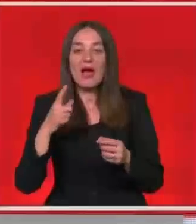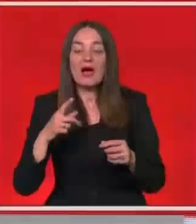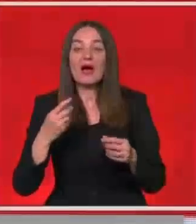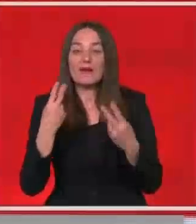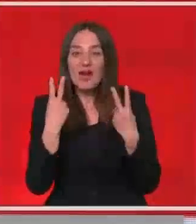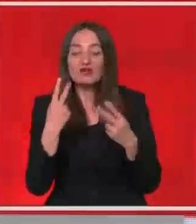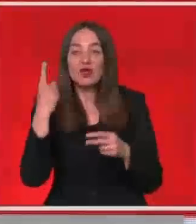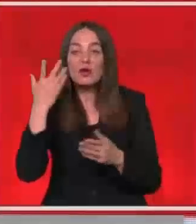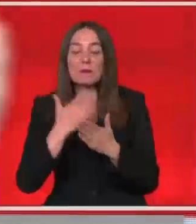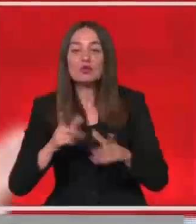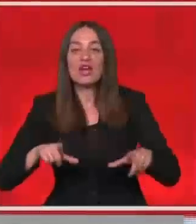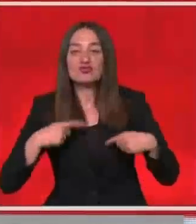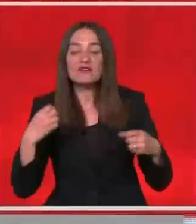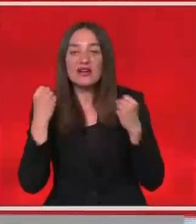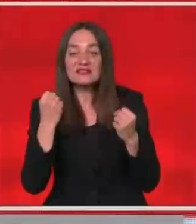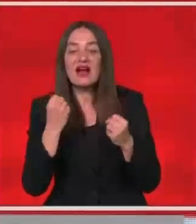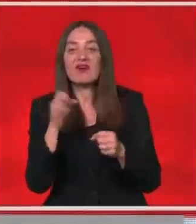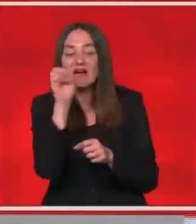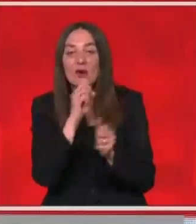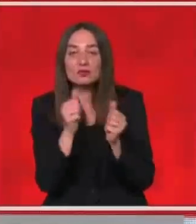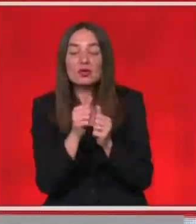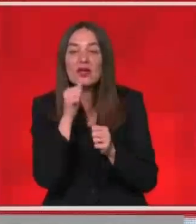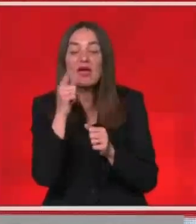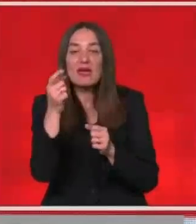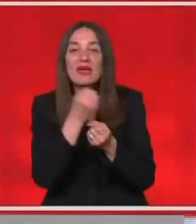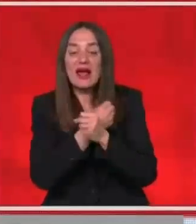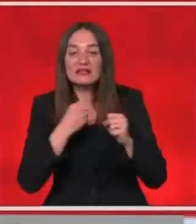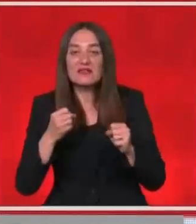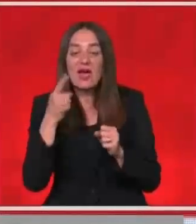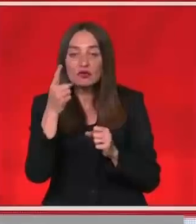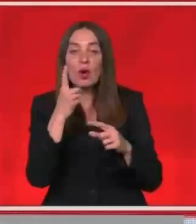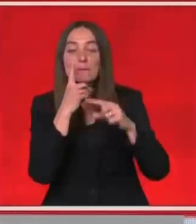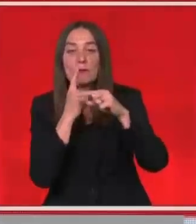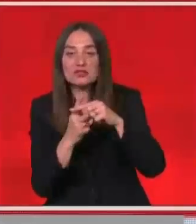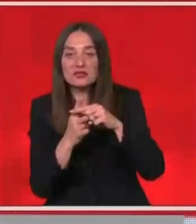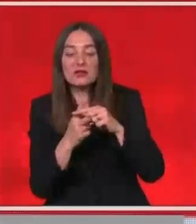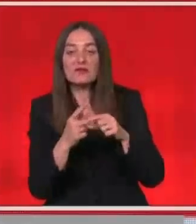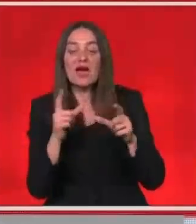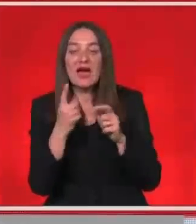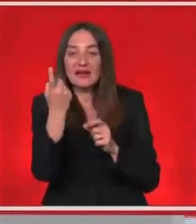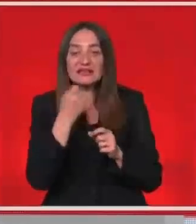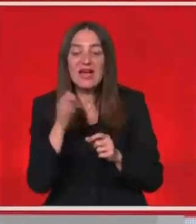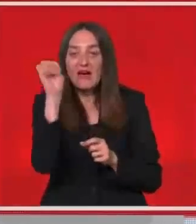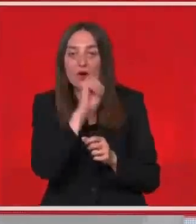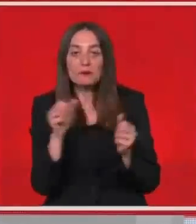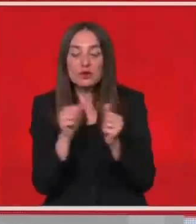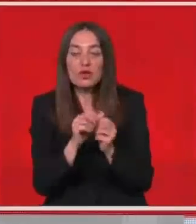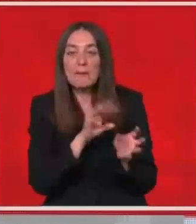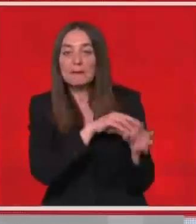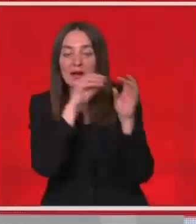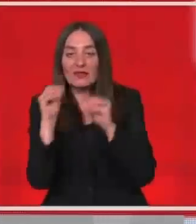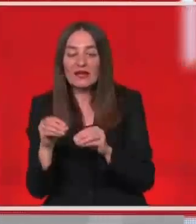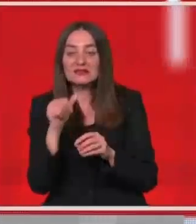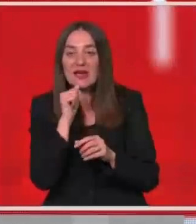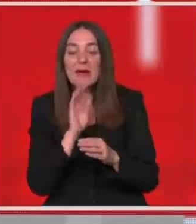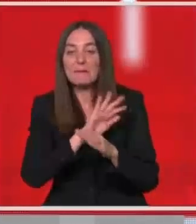zdrava, uspešna i da se super razvija i da se ta konjuktura pozitivna iz Evropske unije prenese